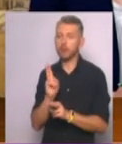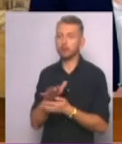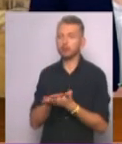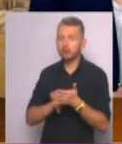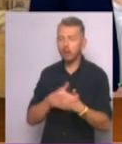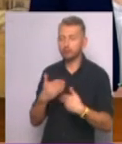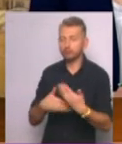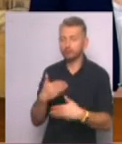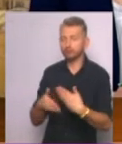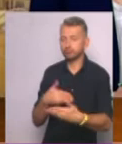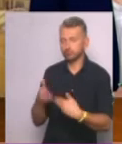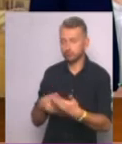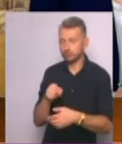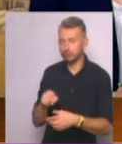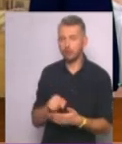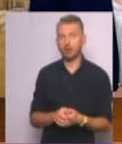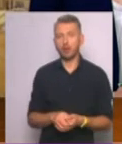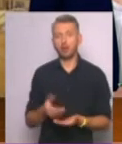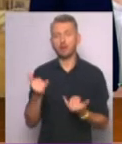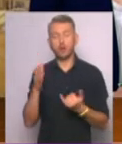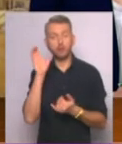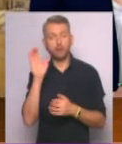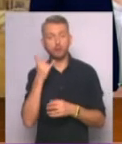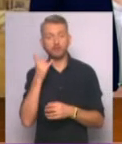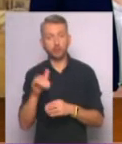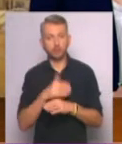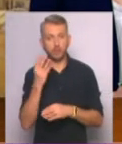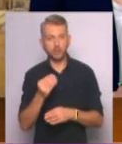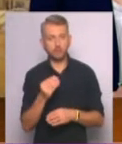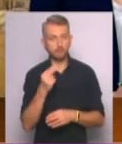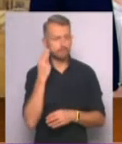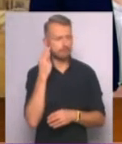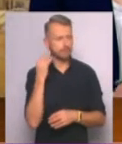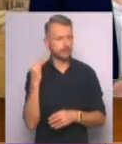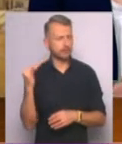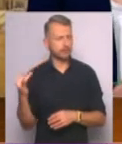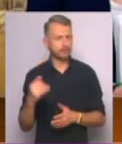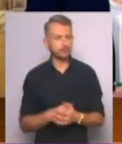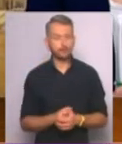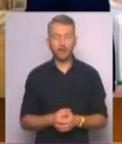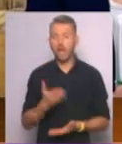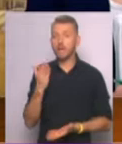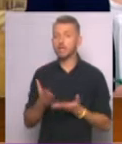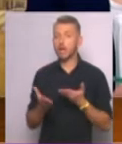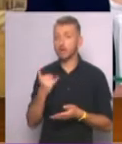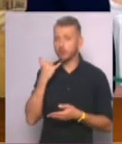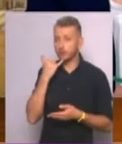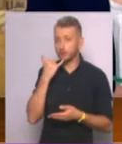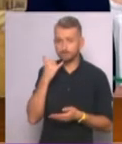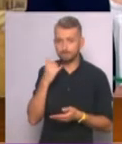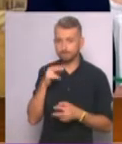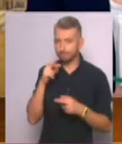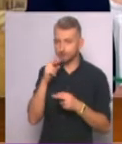проходити ця історія на сесії. Зараз слухаємо дзвінок. Добрий день. Так, якщо зірвалися, швиденько нам